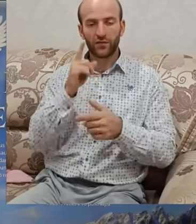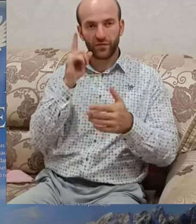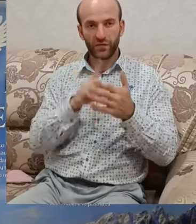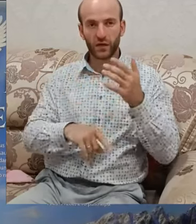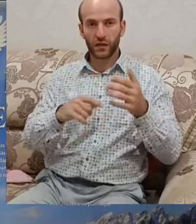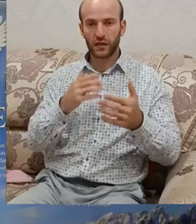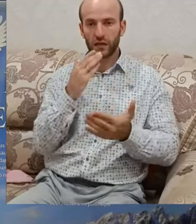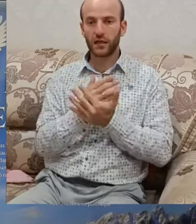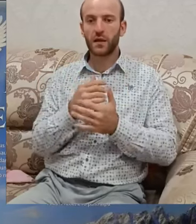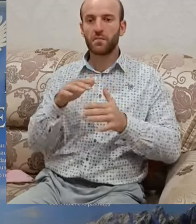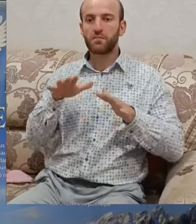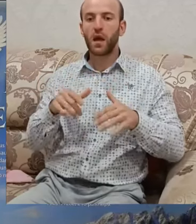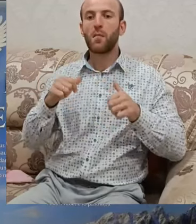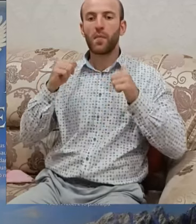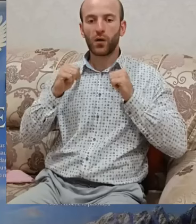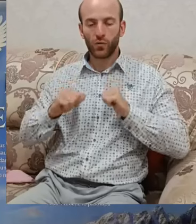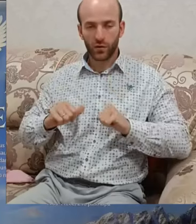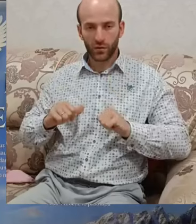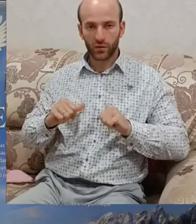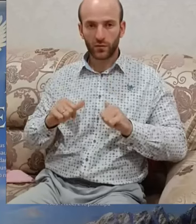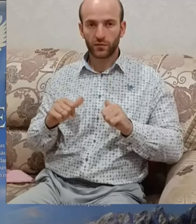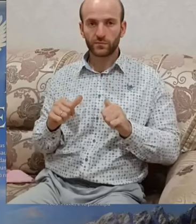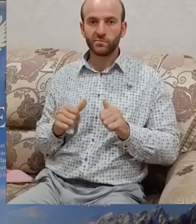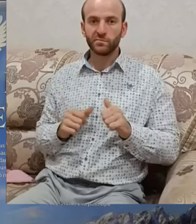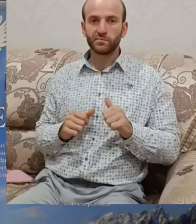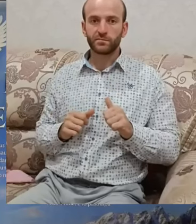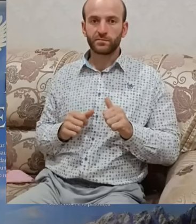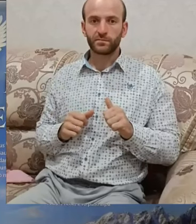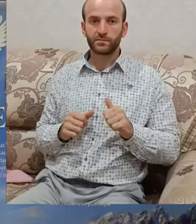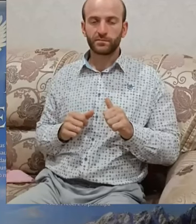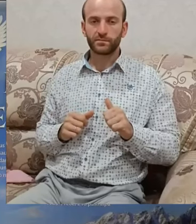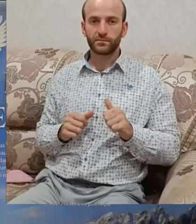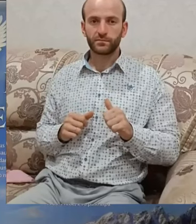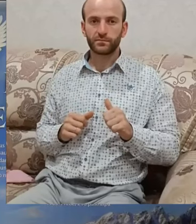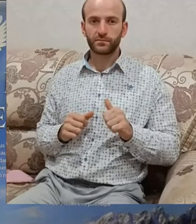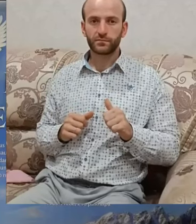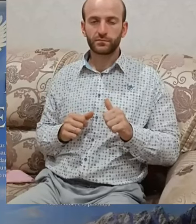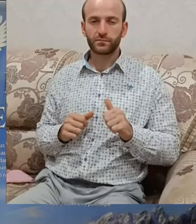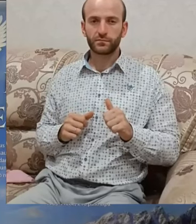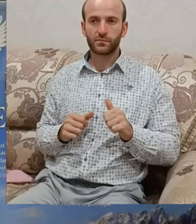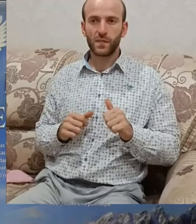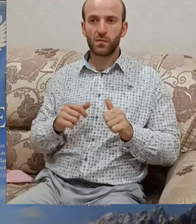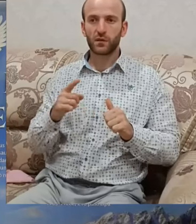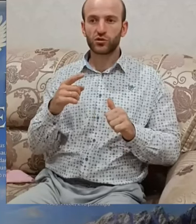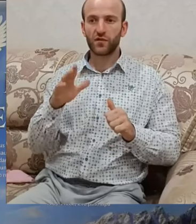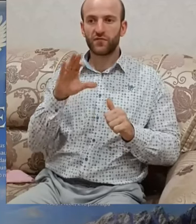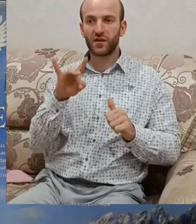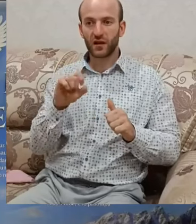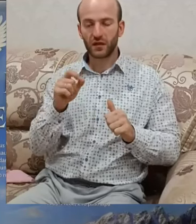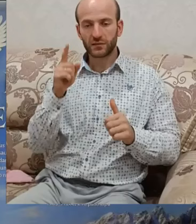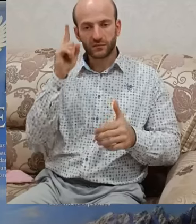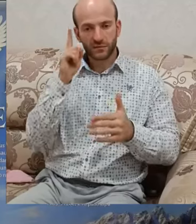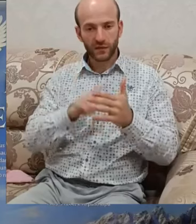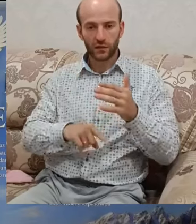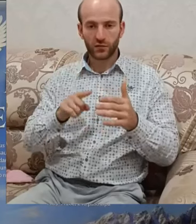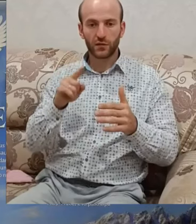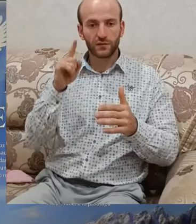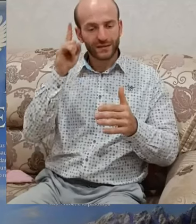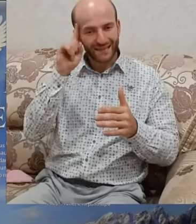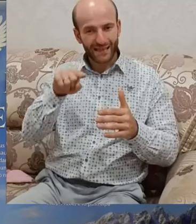покоя. Nes jis žino, kad Dievas niekada, потому что она знает, что Бог никогда neleis priešui,